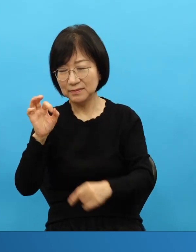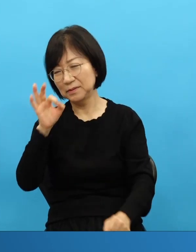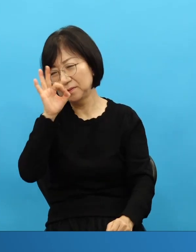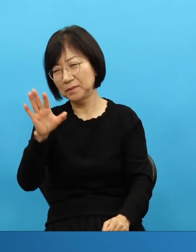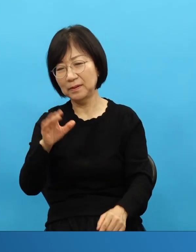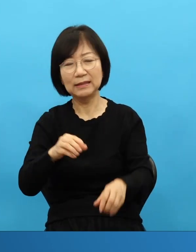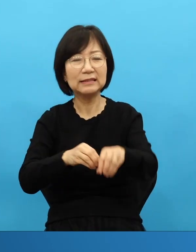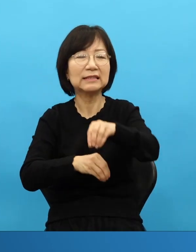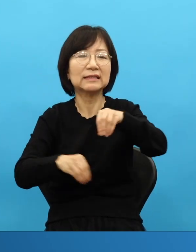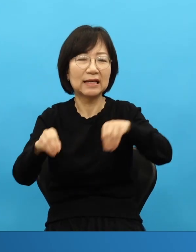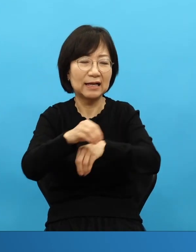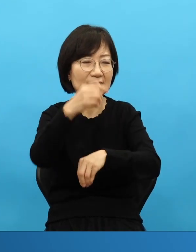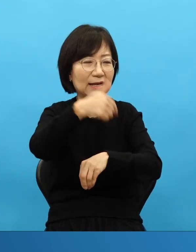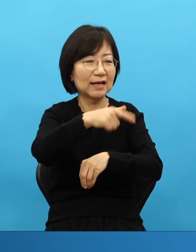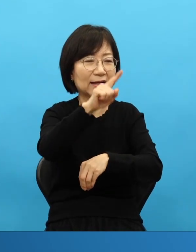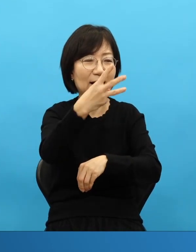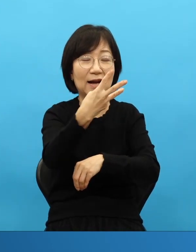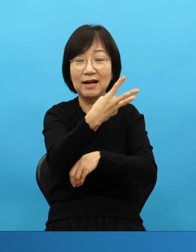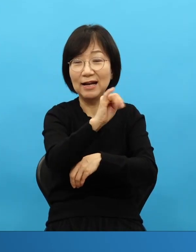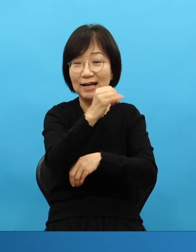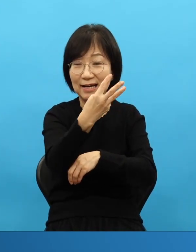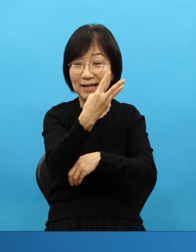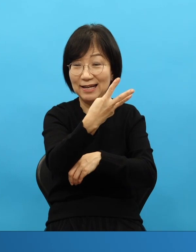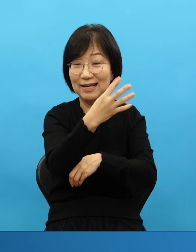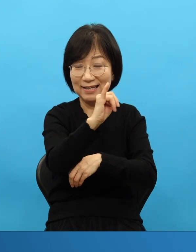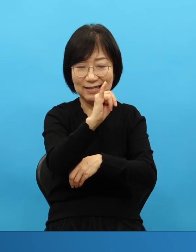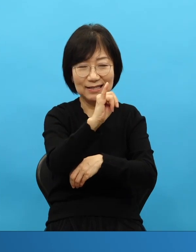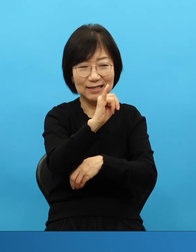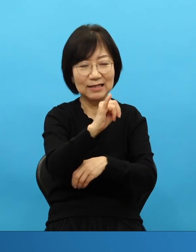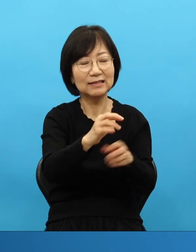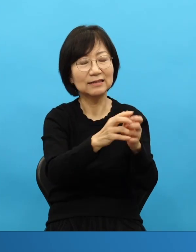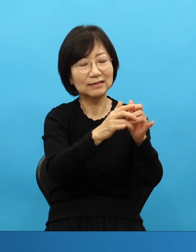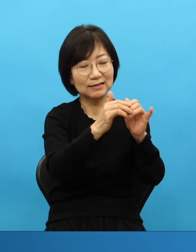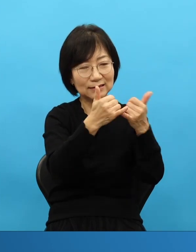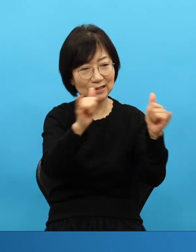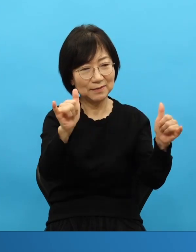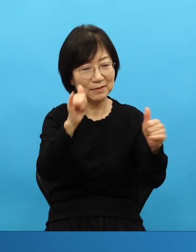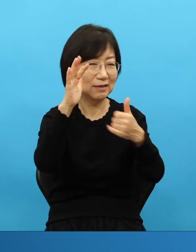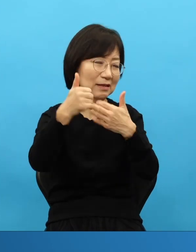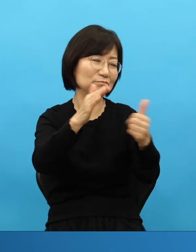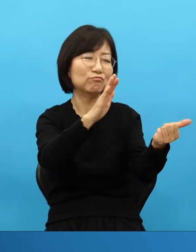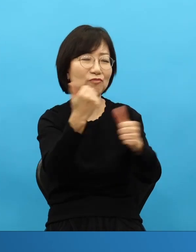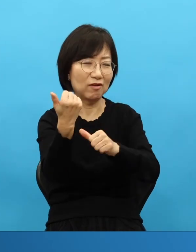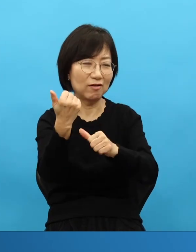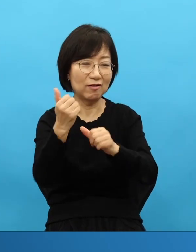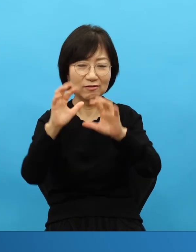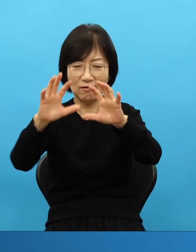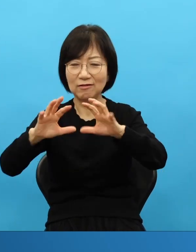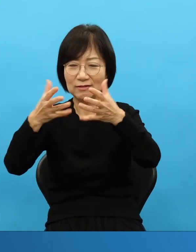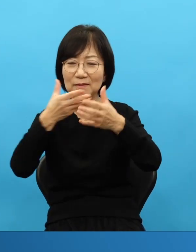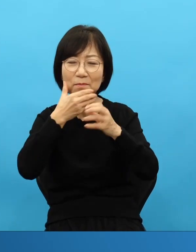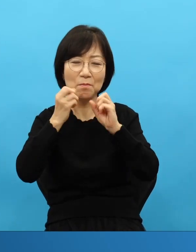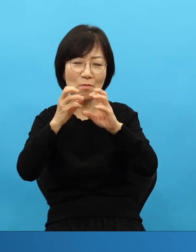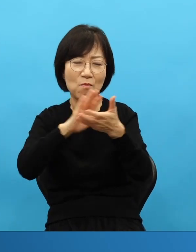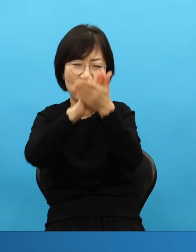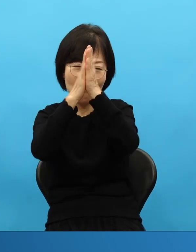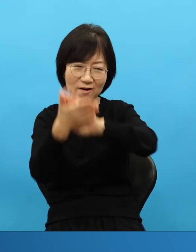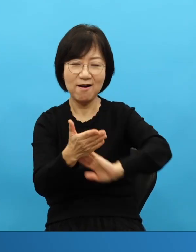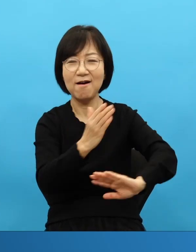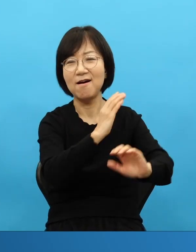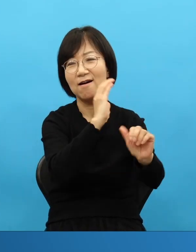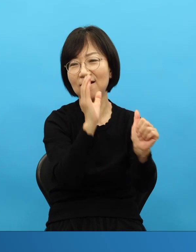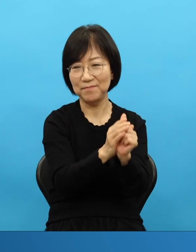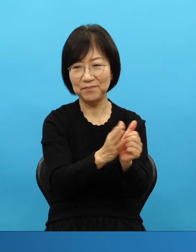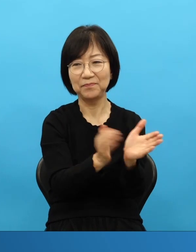The Pharisees, they were tremendous, but he could not work with them. That's why he called the people of 이 Galilee. 세계복음화 가능하네. And world 늘 evangelization 기억해야 became possible. 됩니다.